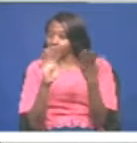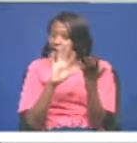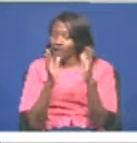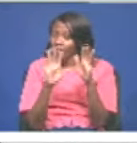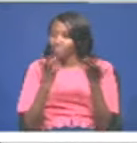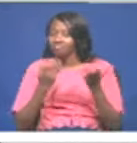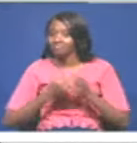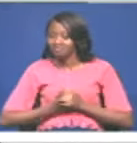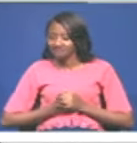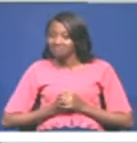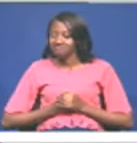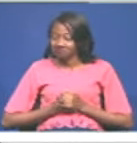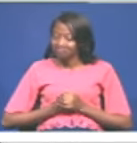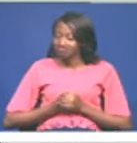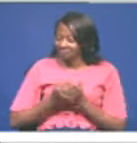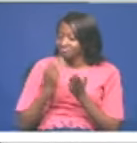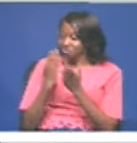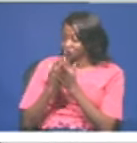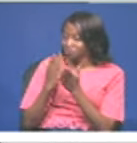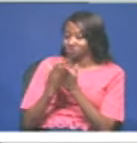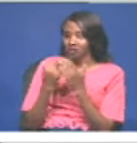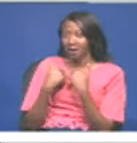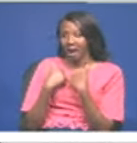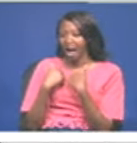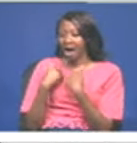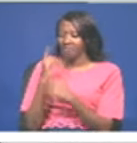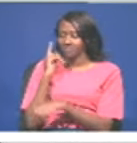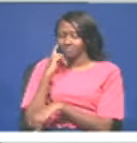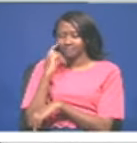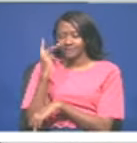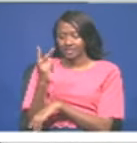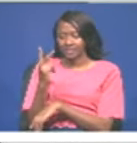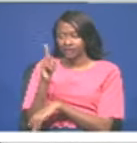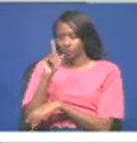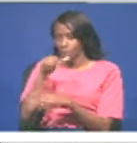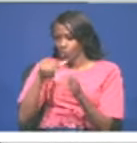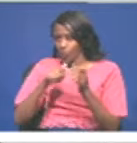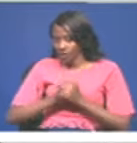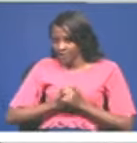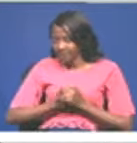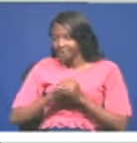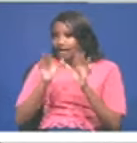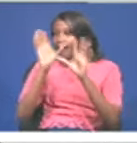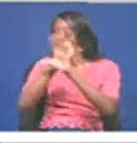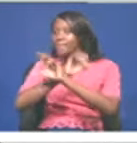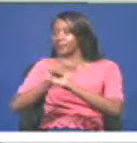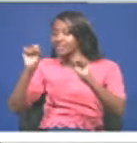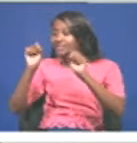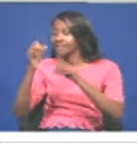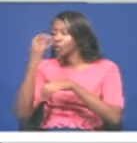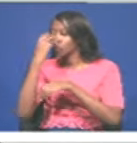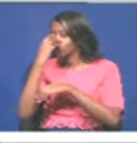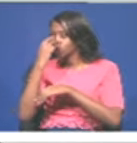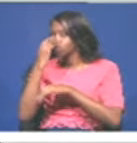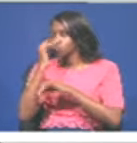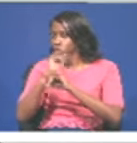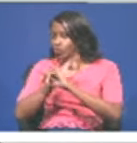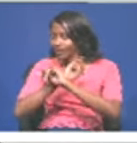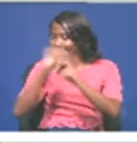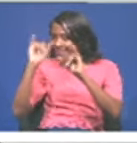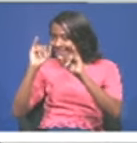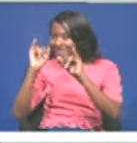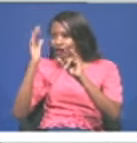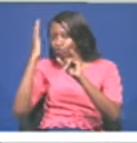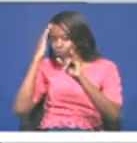Kwa kidicho tu ni kwamba Rais William Ruto amekuwa makinifu zaidi kuhakikisha kwamba kuna usawa wa kijinsia.